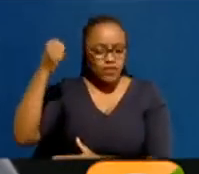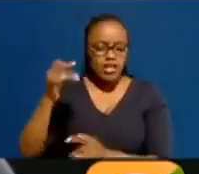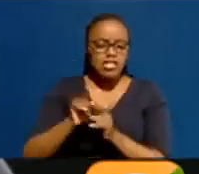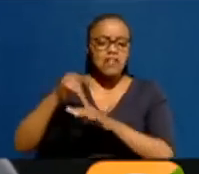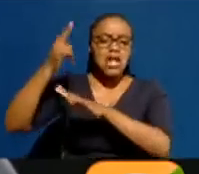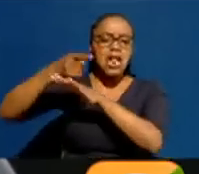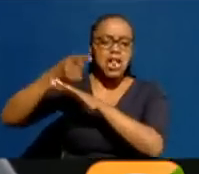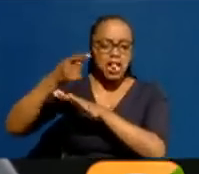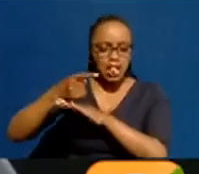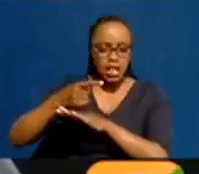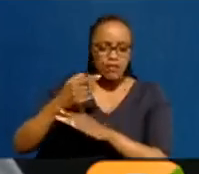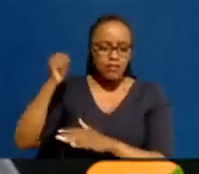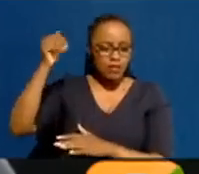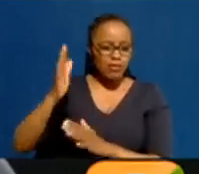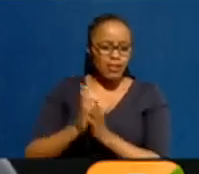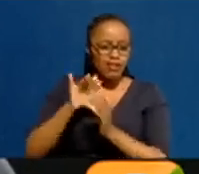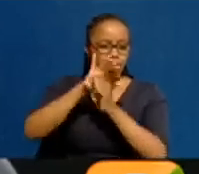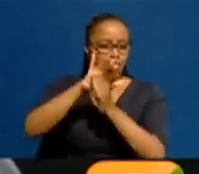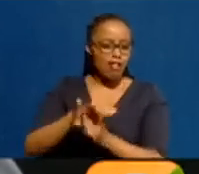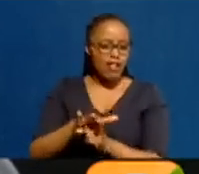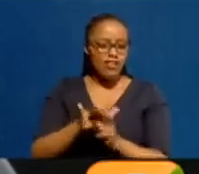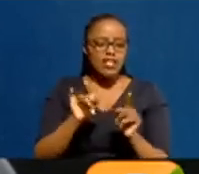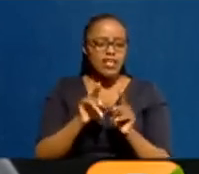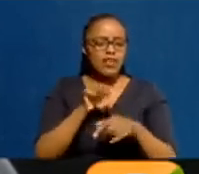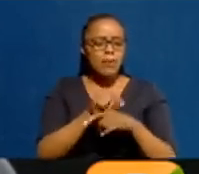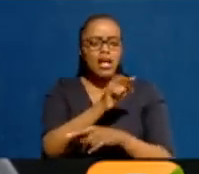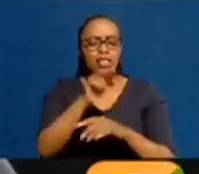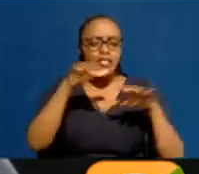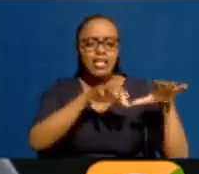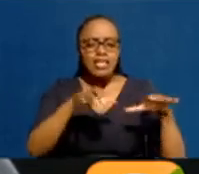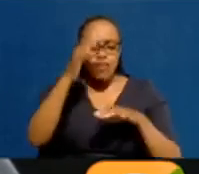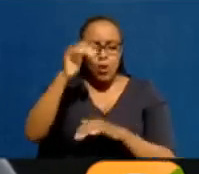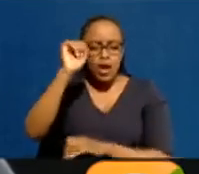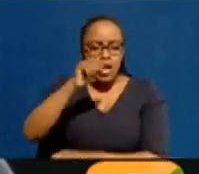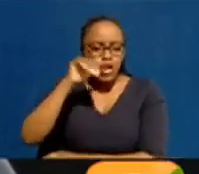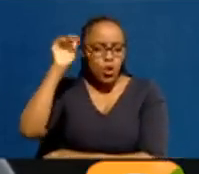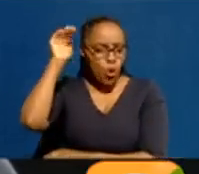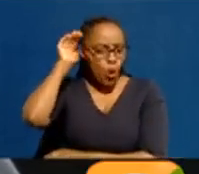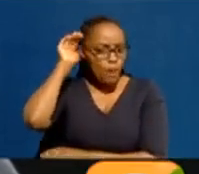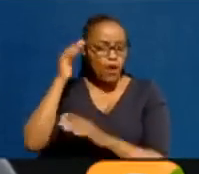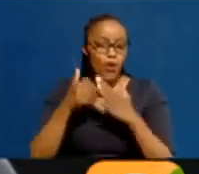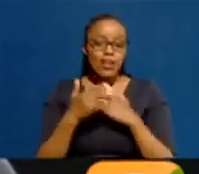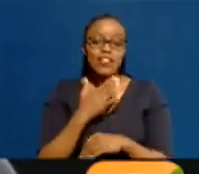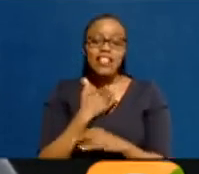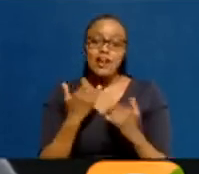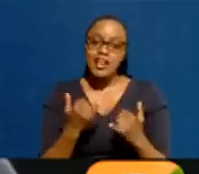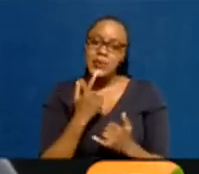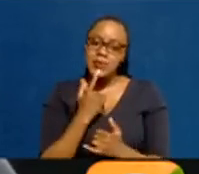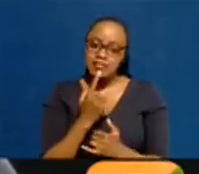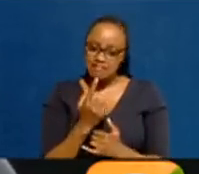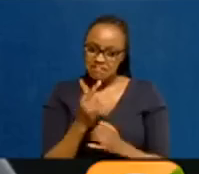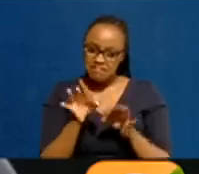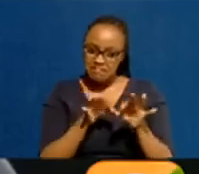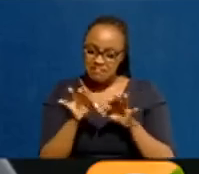kutisha wanasiasa, kuwahujumu, kuangaisha ndio watii ile wanataka. Sasa ni kueleze